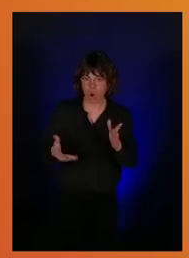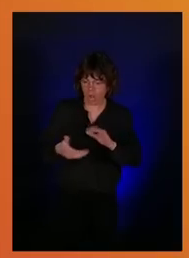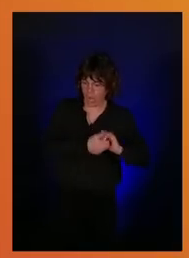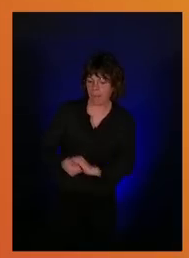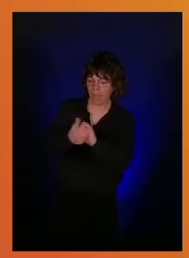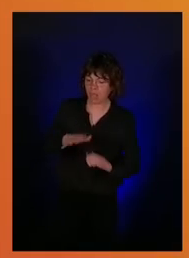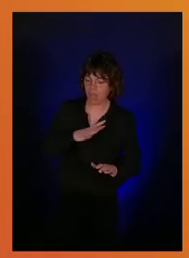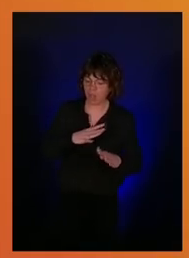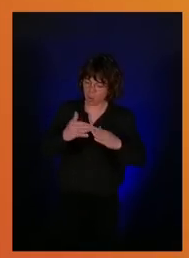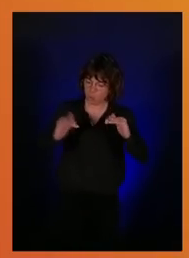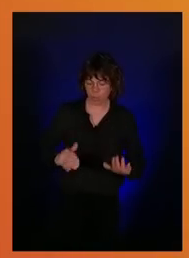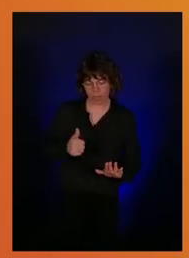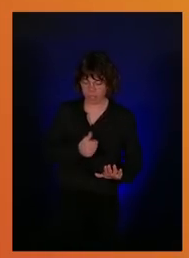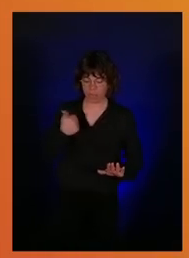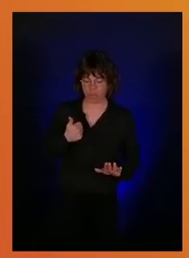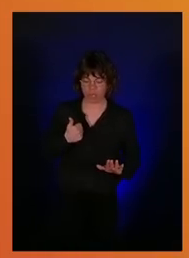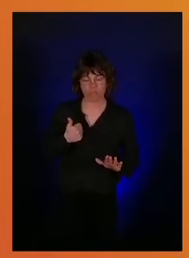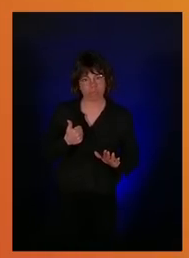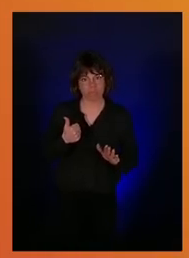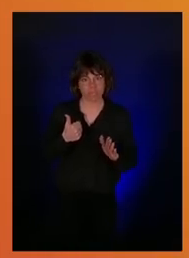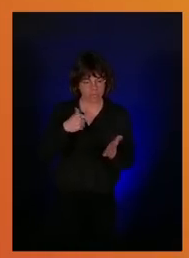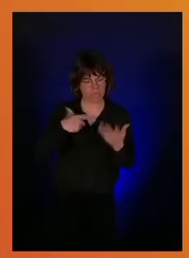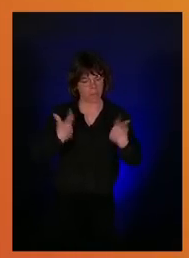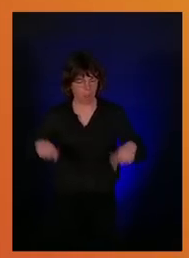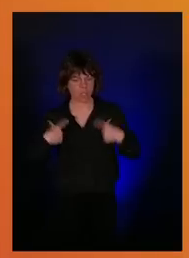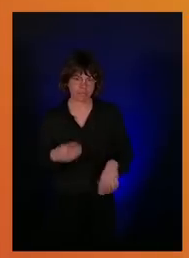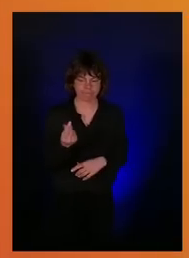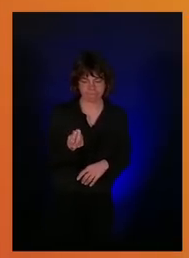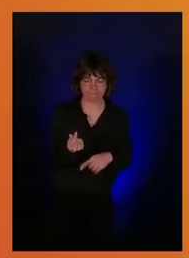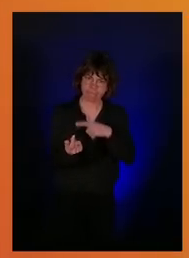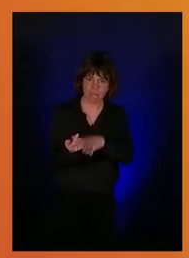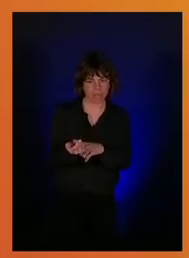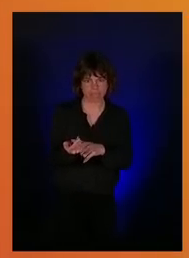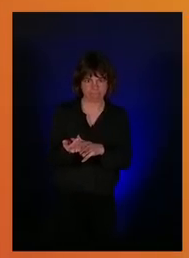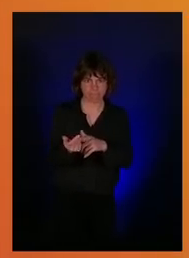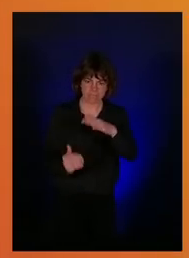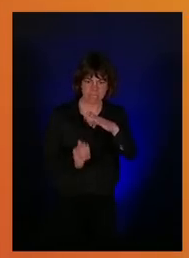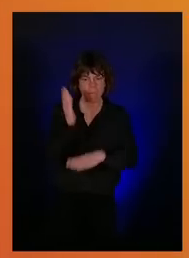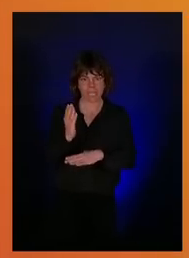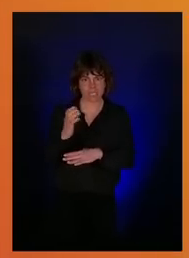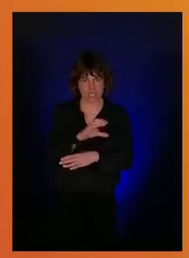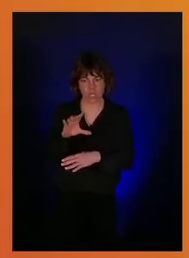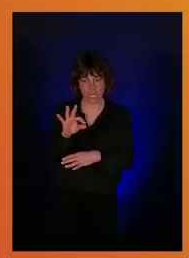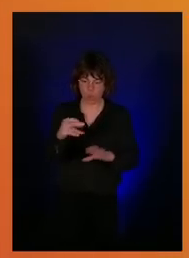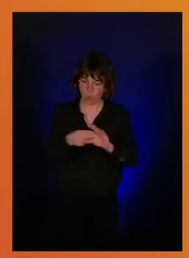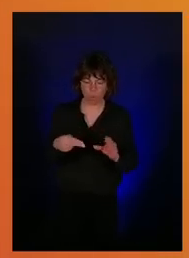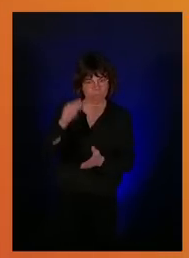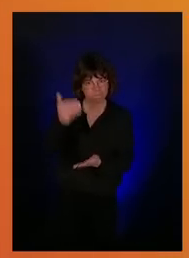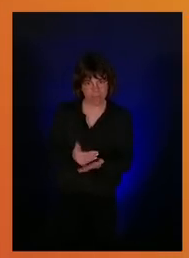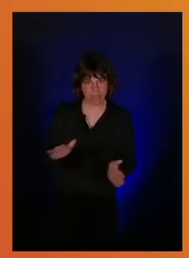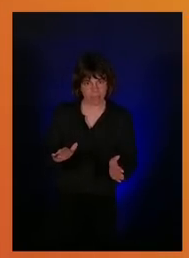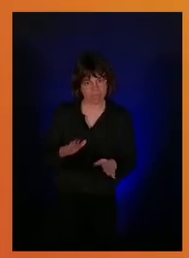logement individuel. En ce qui concerne les dépenses en espèces, celles-ci ne doivent plus excéder 150 euros. Nous avons